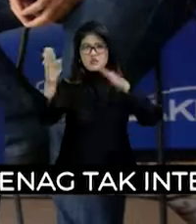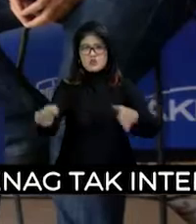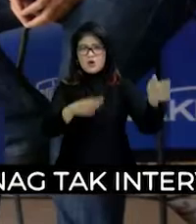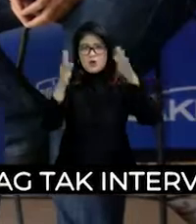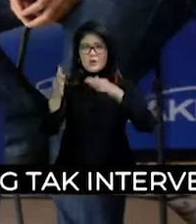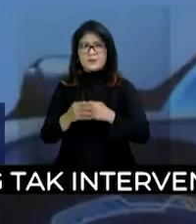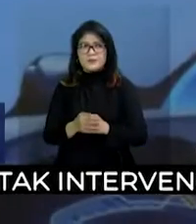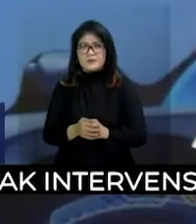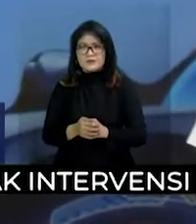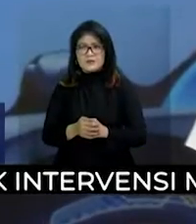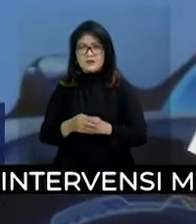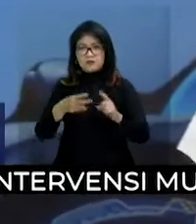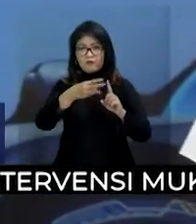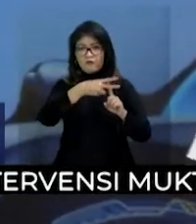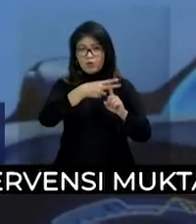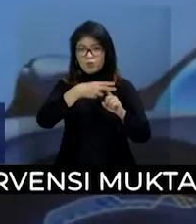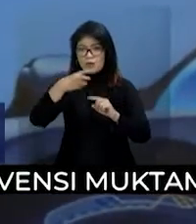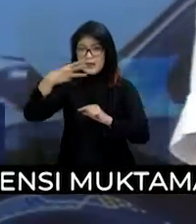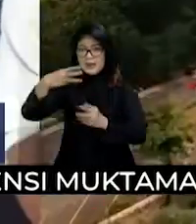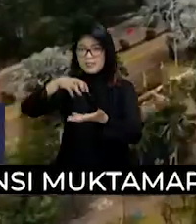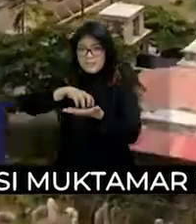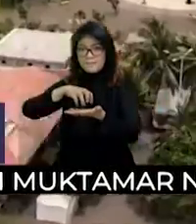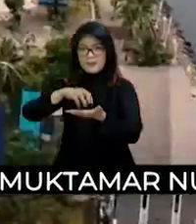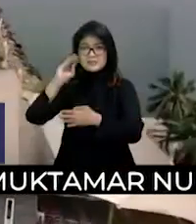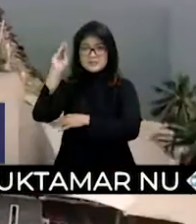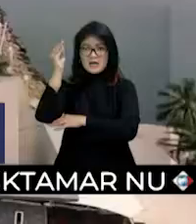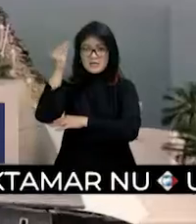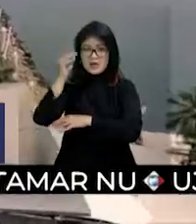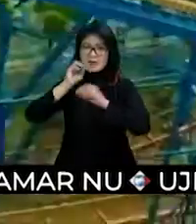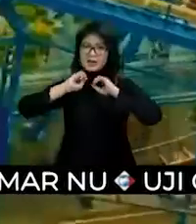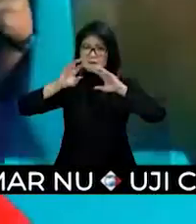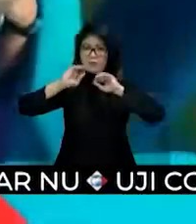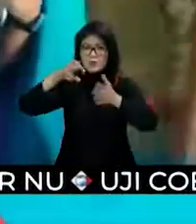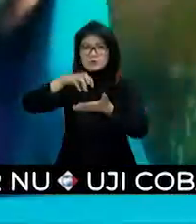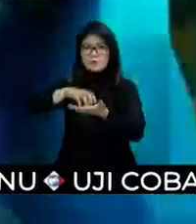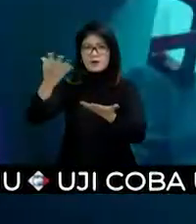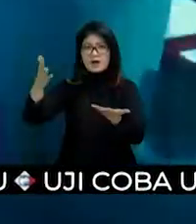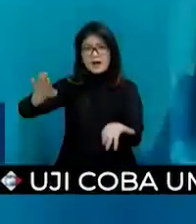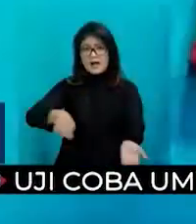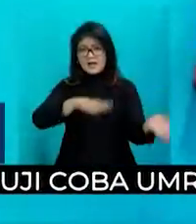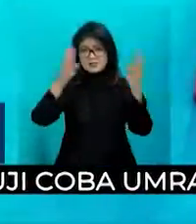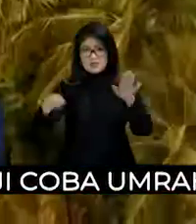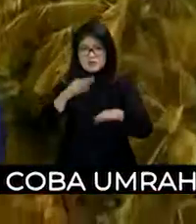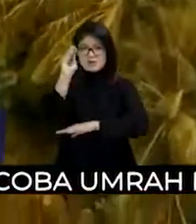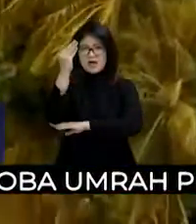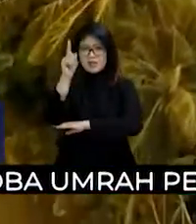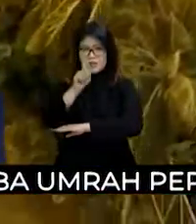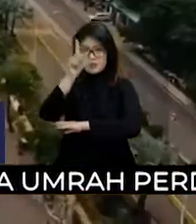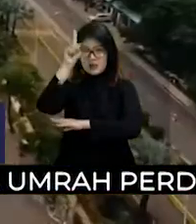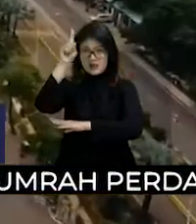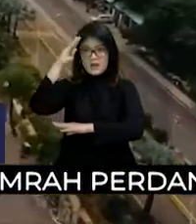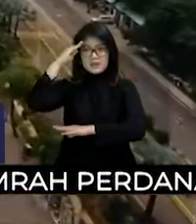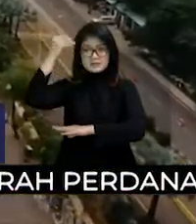Ajang Formula E World Championship di Jakarta resmi diumumkan digelar di kawasan Ancol, Jakarta Utara. Rencananya Formula